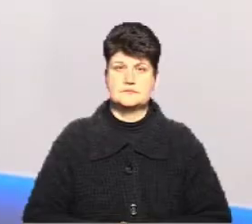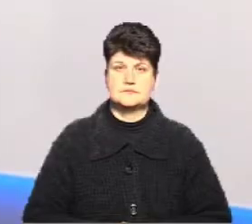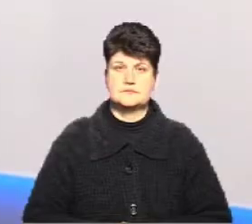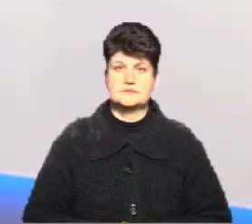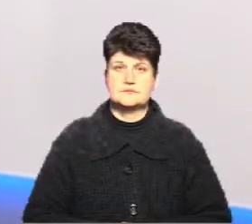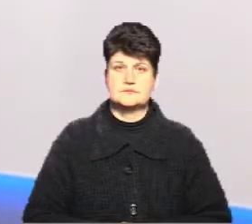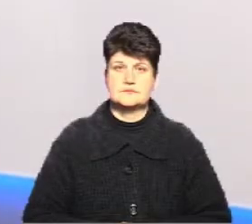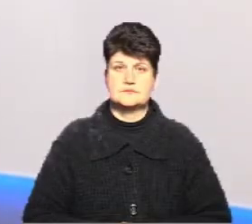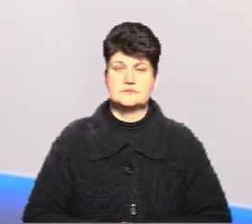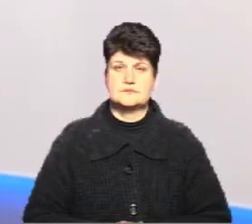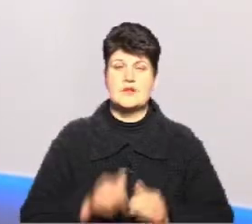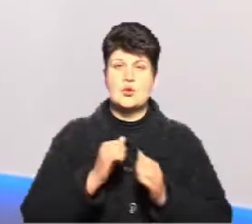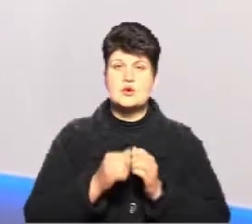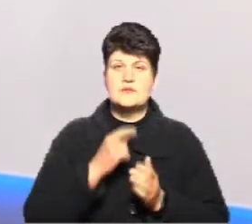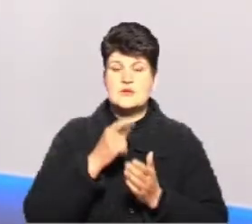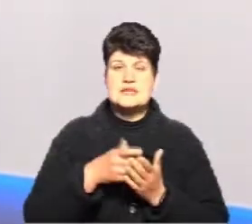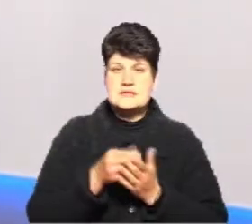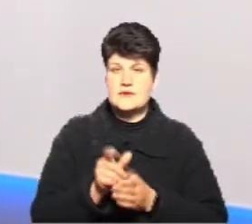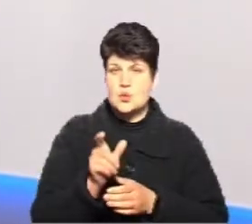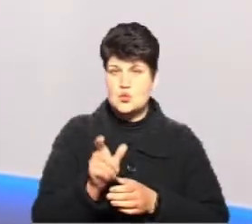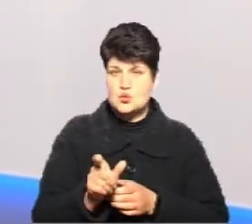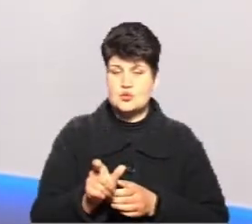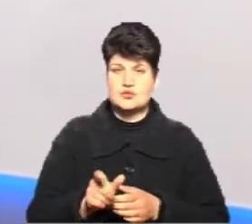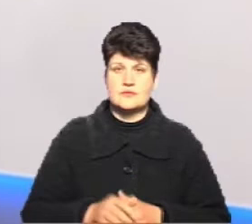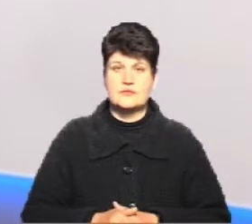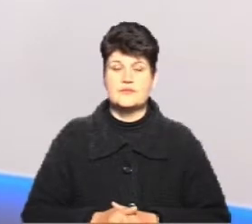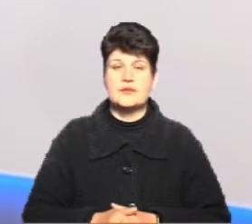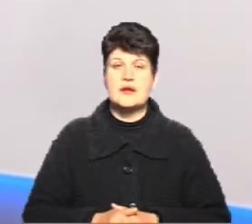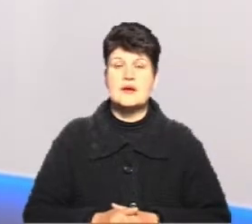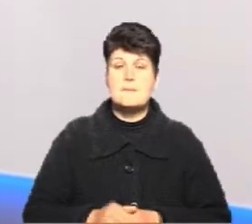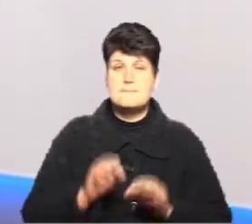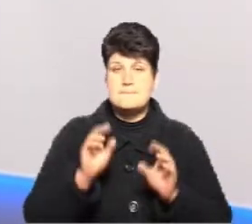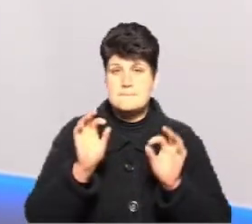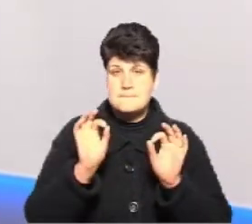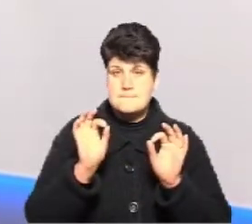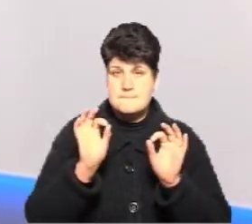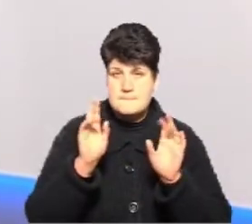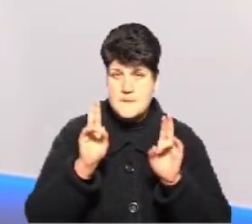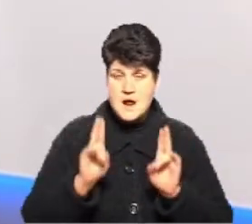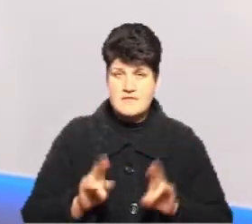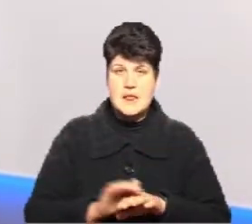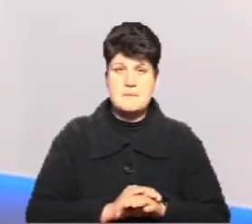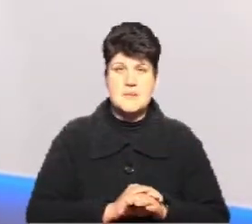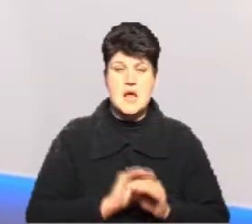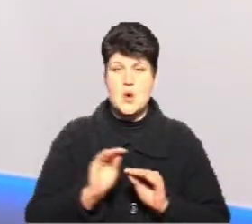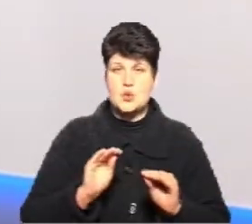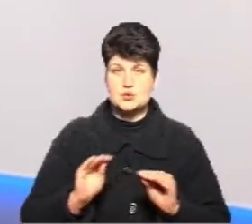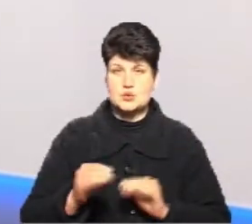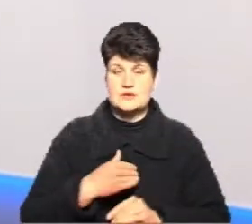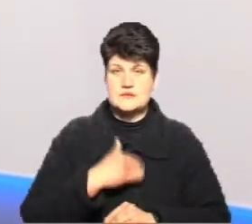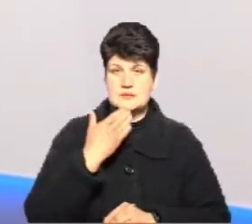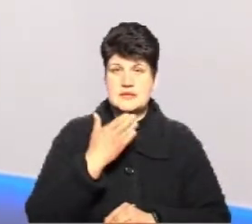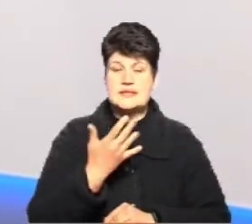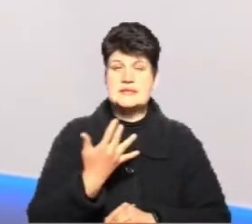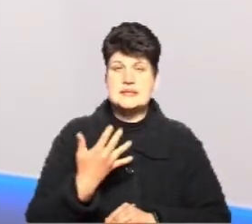Кожен відповідає за свій кусочок. Така гарна фраза на кінець, правда? Про правила благоустрою хотів запитати, про які згадувала Софія Близнюк. І, наскільки мені відомо, вони у вас